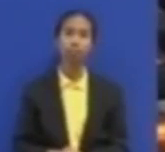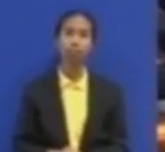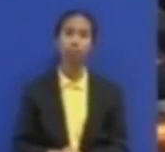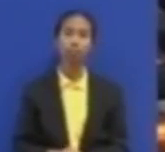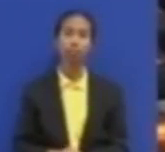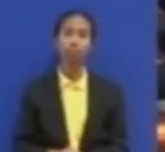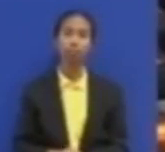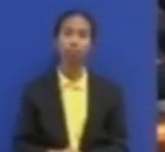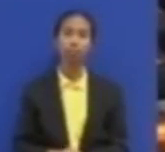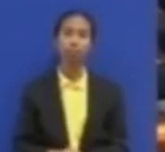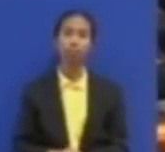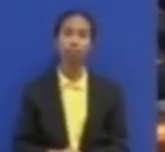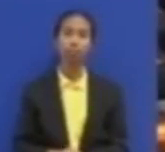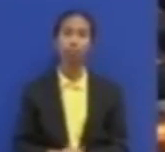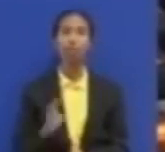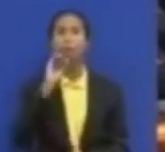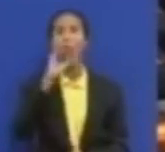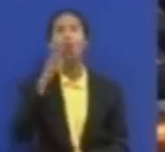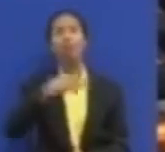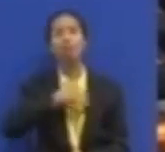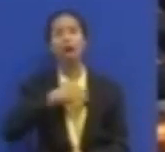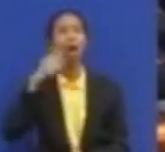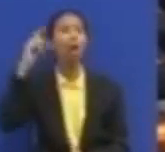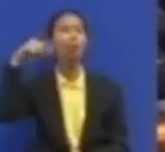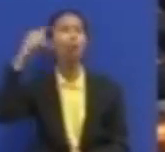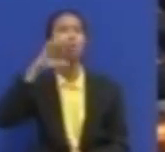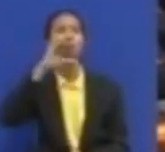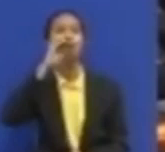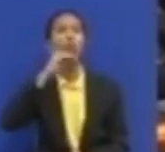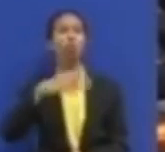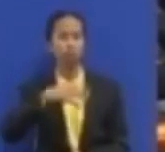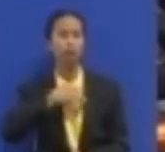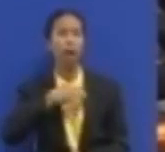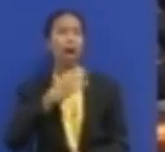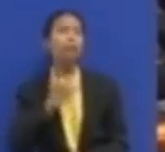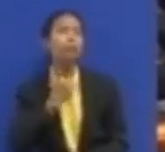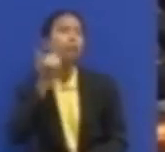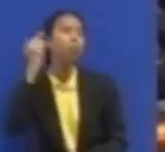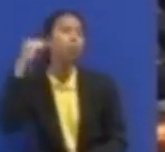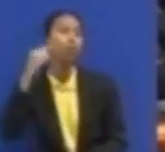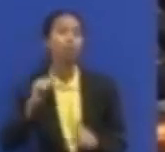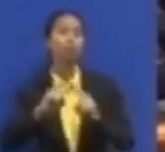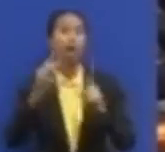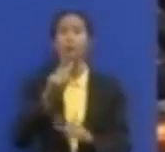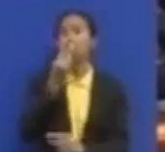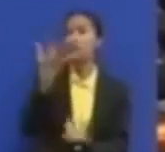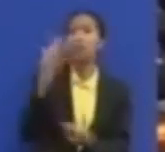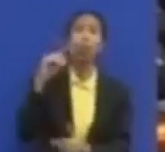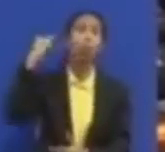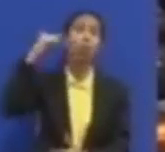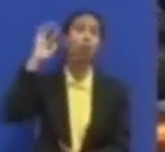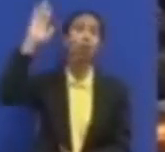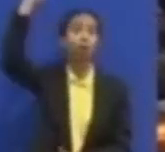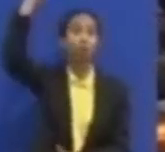ะ ครับก็อยากฟังมานานแล้วแต่ไม่เห็นยกมือสักที